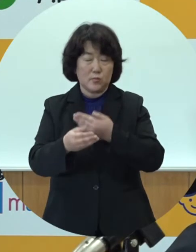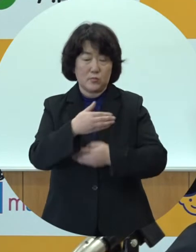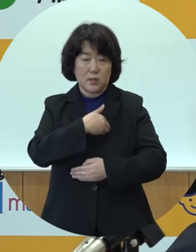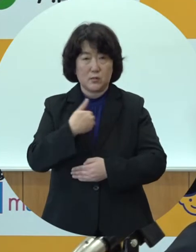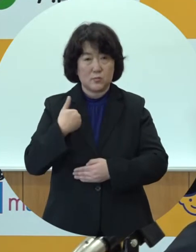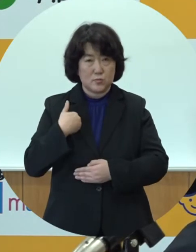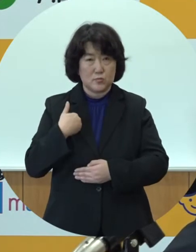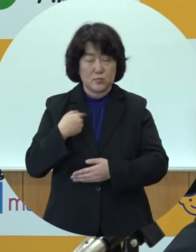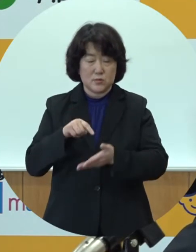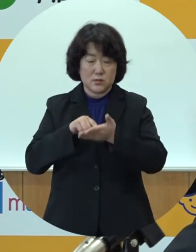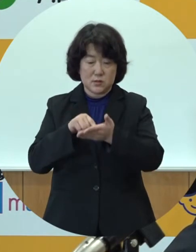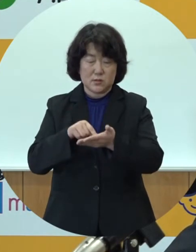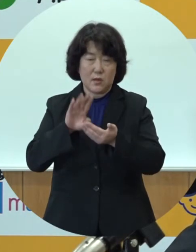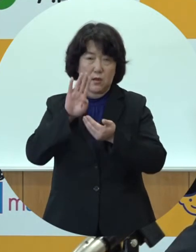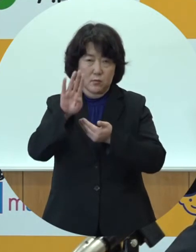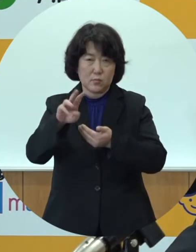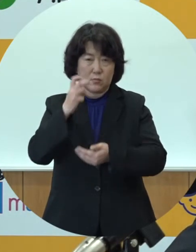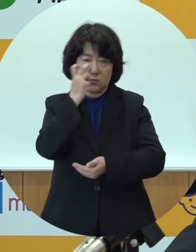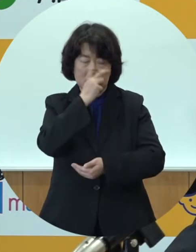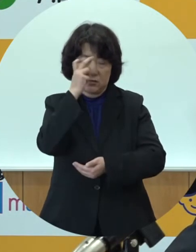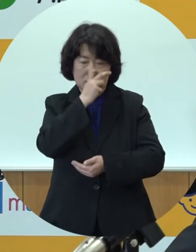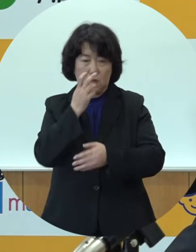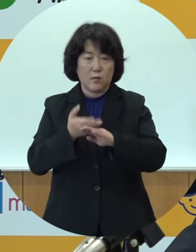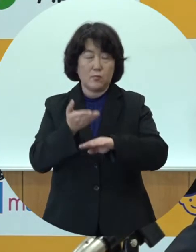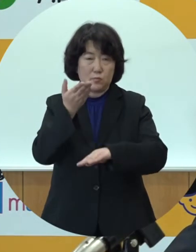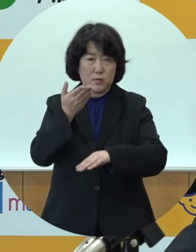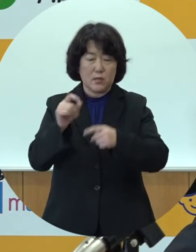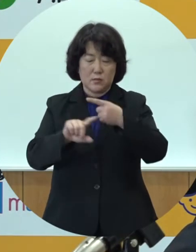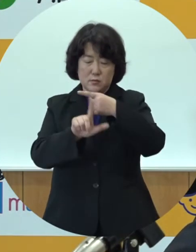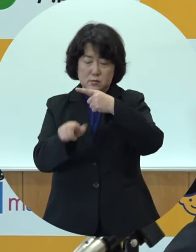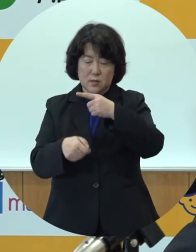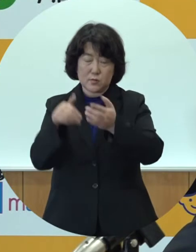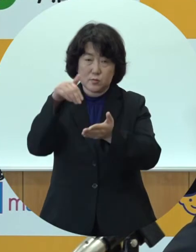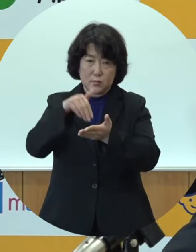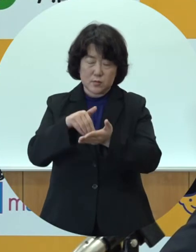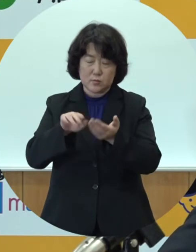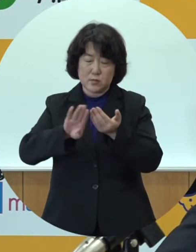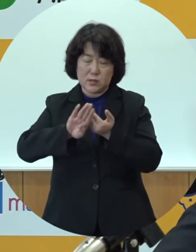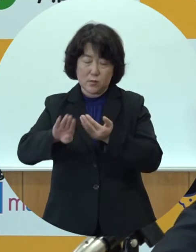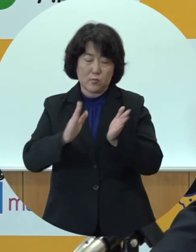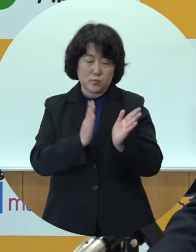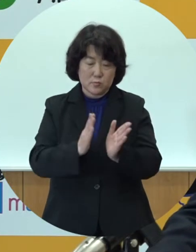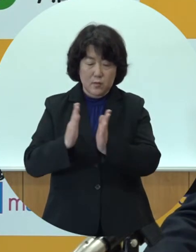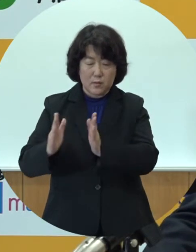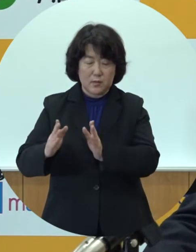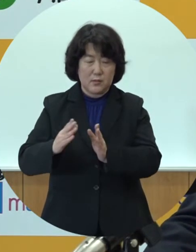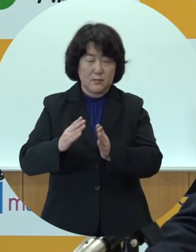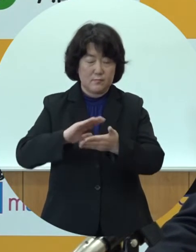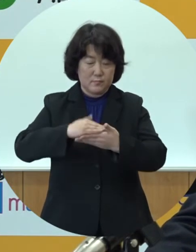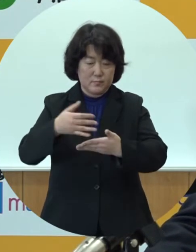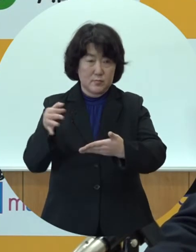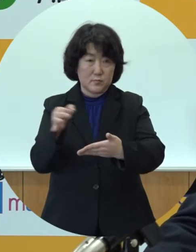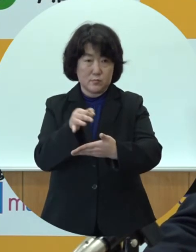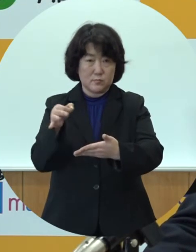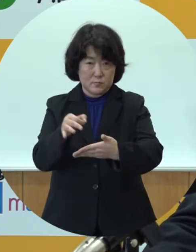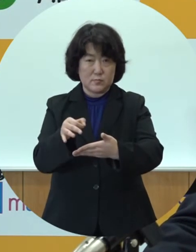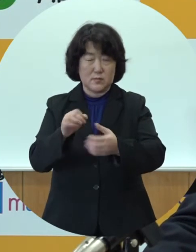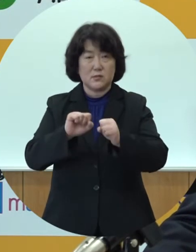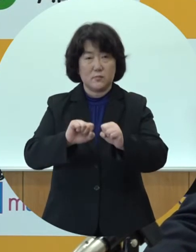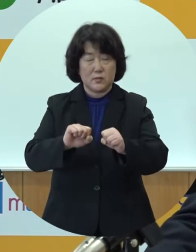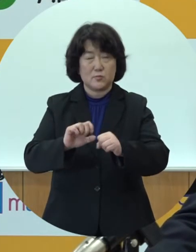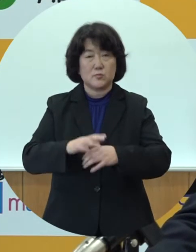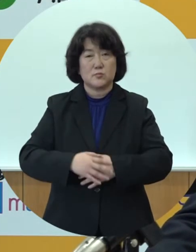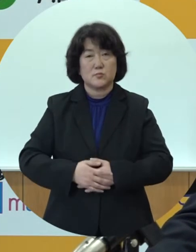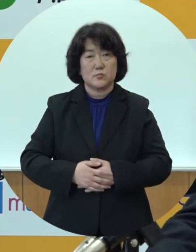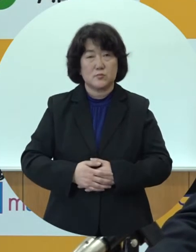申請受付後審査の上、1月末以降順次支給を行ってまいります。